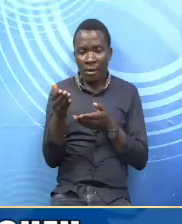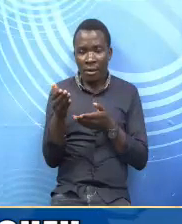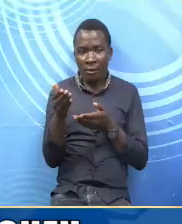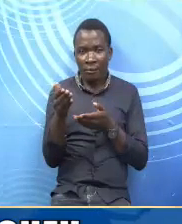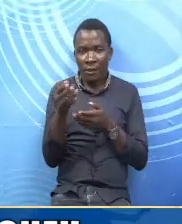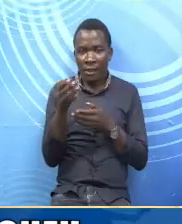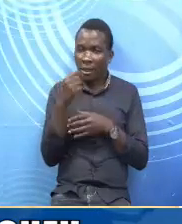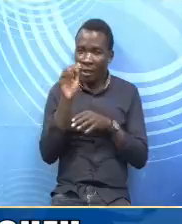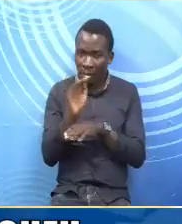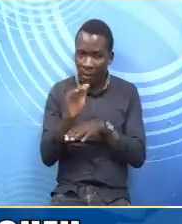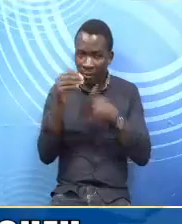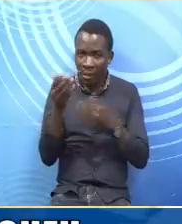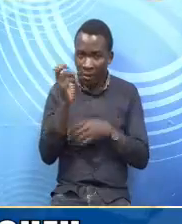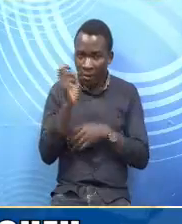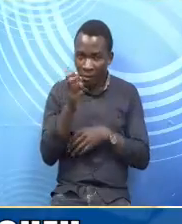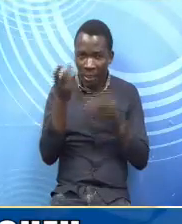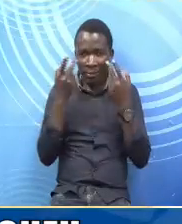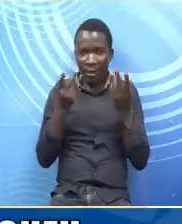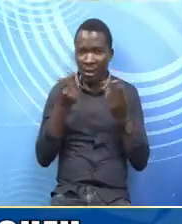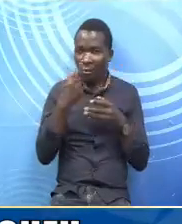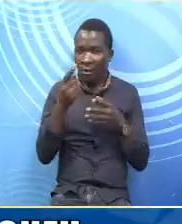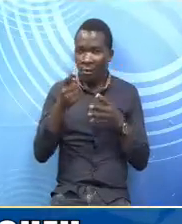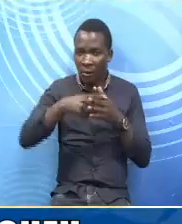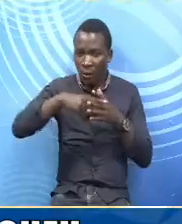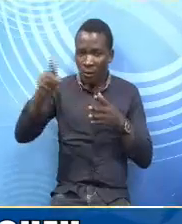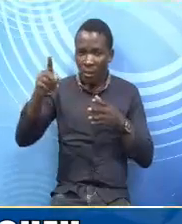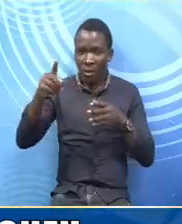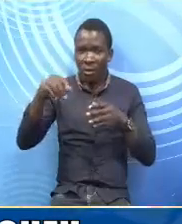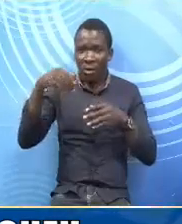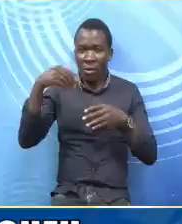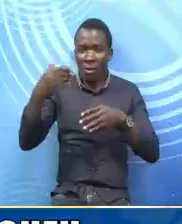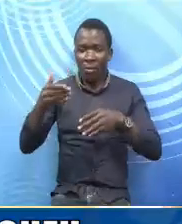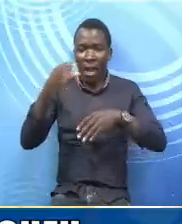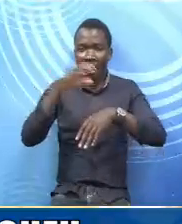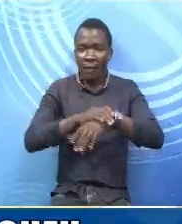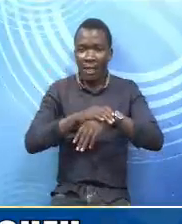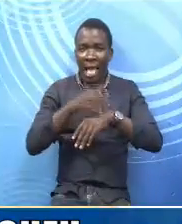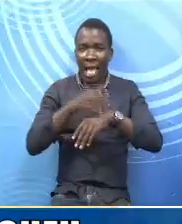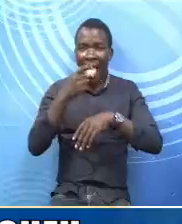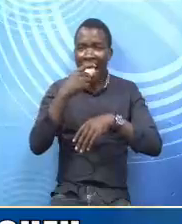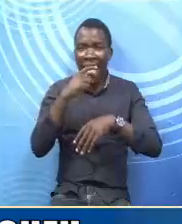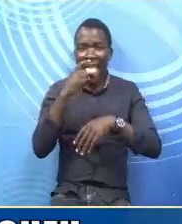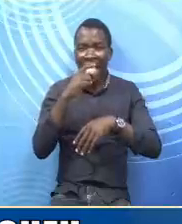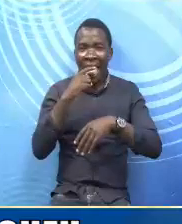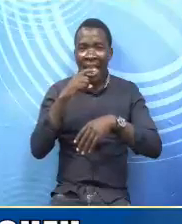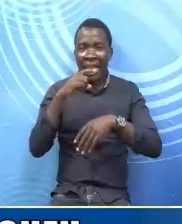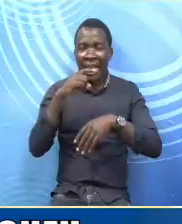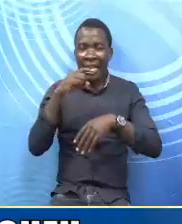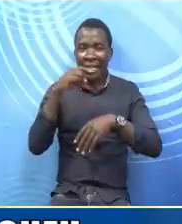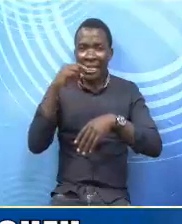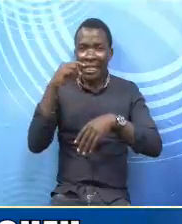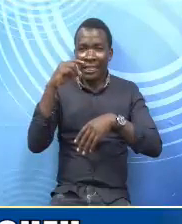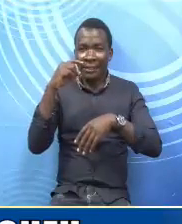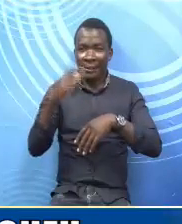bikaba bimeze gute uti sohoka utahe arangije ahita amfata ururimi amaze kumfata ururimi arangije noneho naza ahita njya hejuru naza